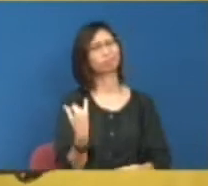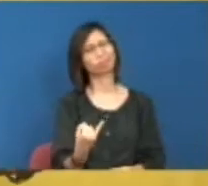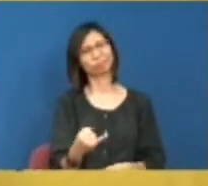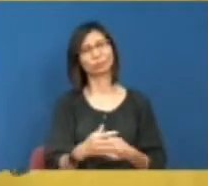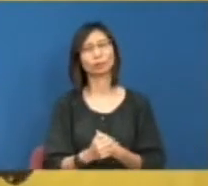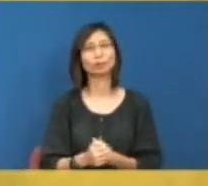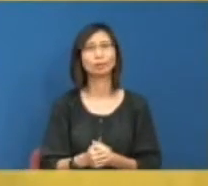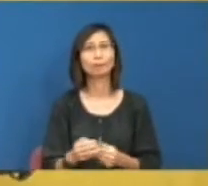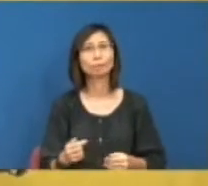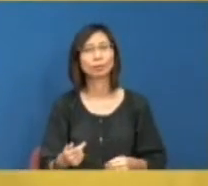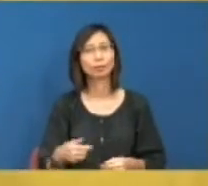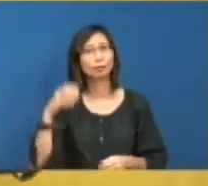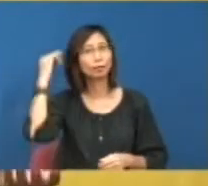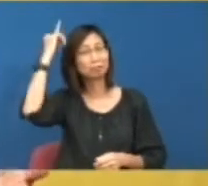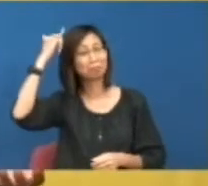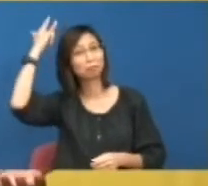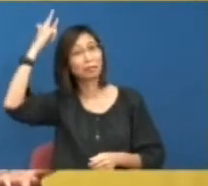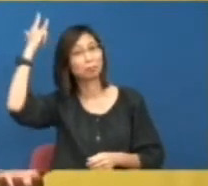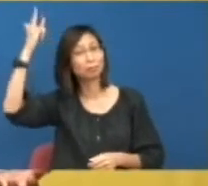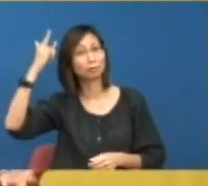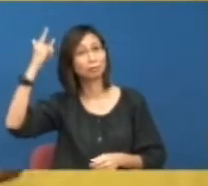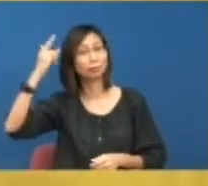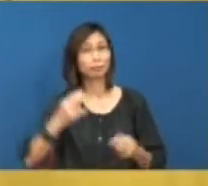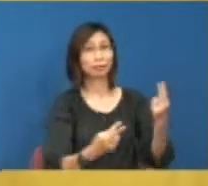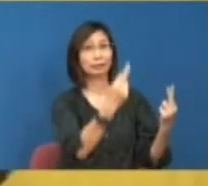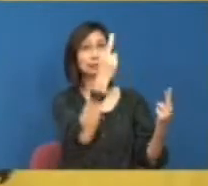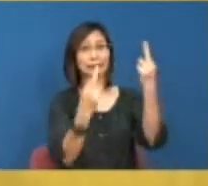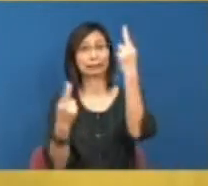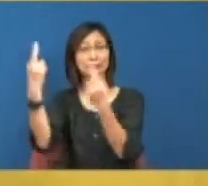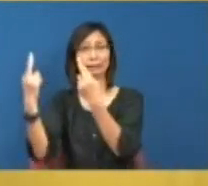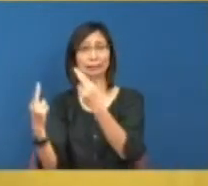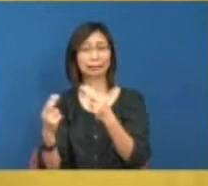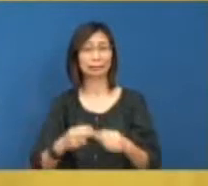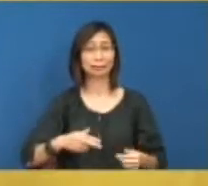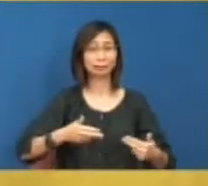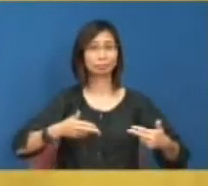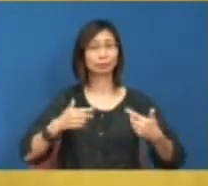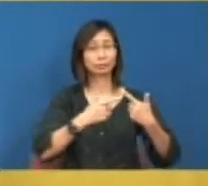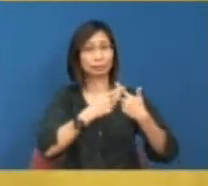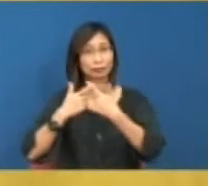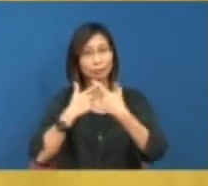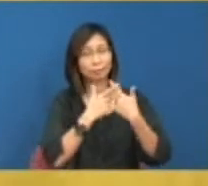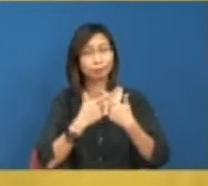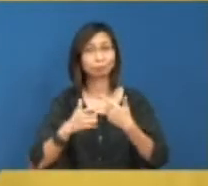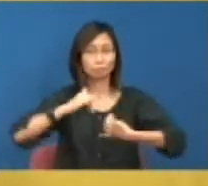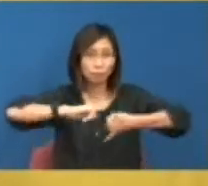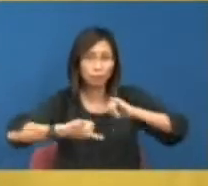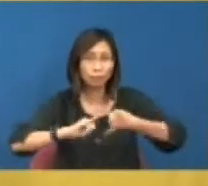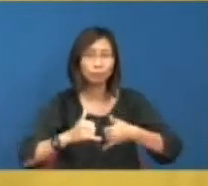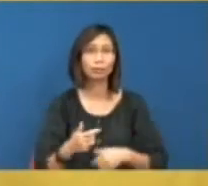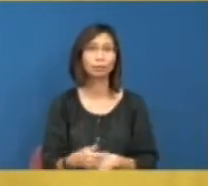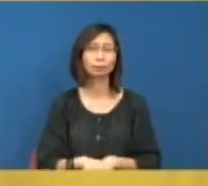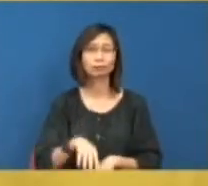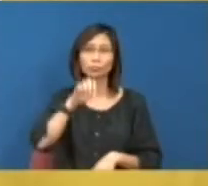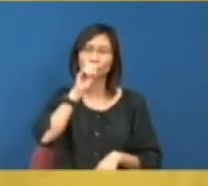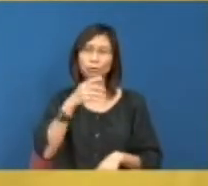唔好講話發夢講話遊城市遊擊戰。連搞一個街女，我哋都係冇咁嘅意志，冇咁嘅能力，亦